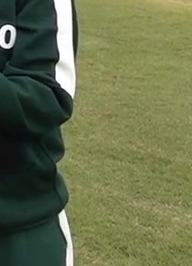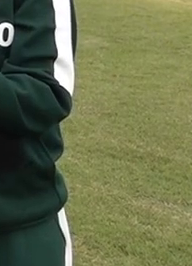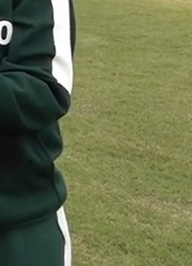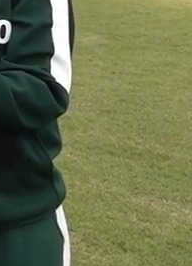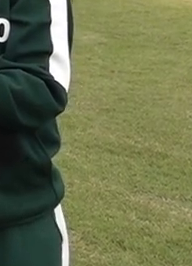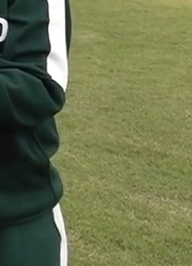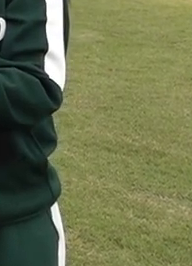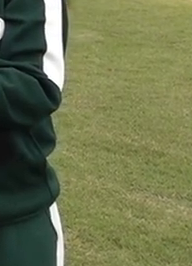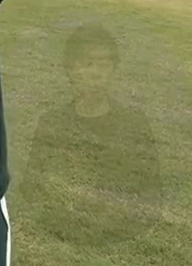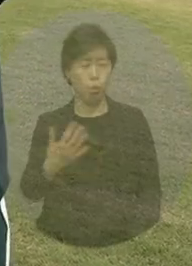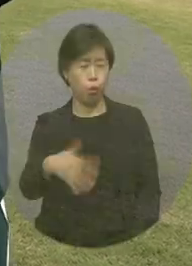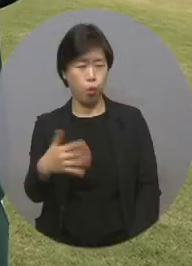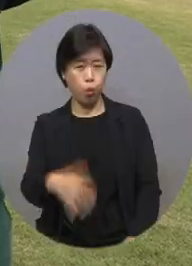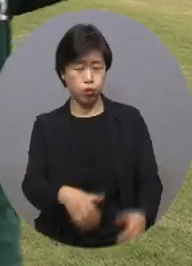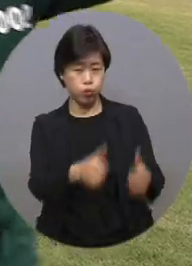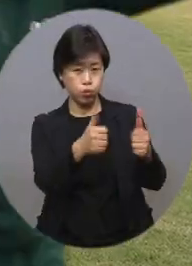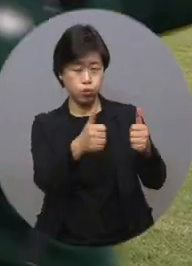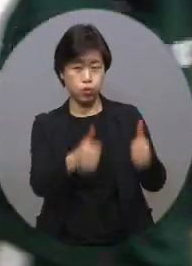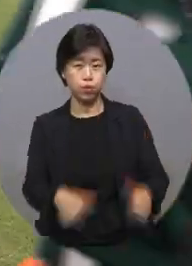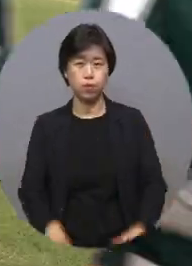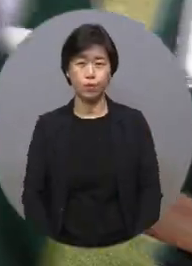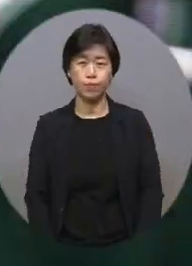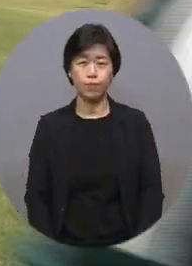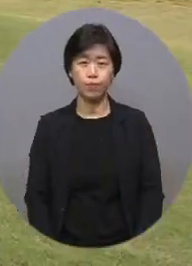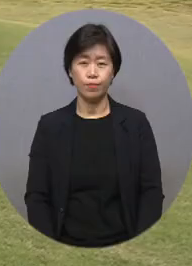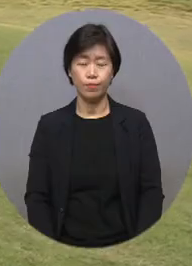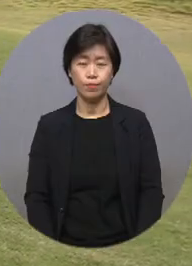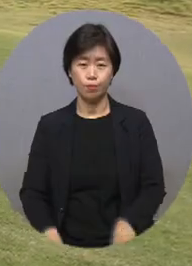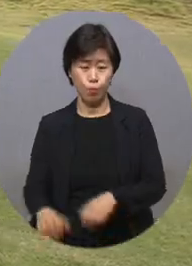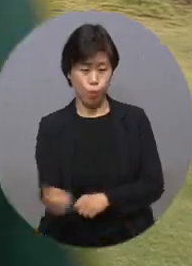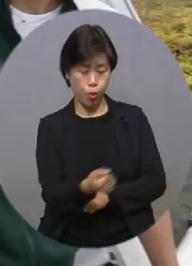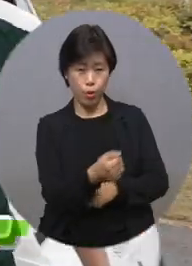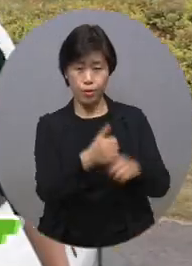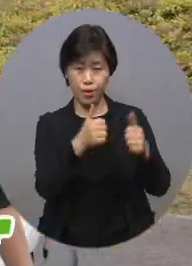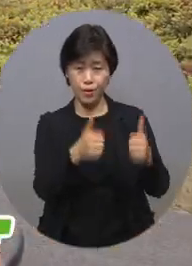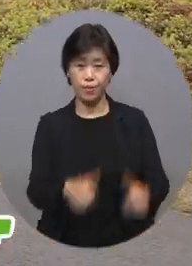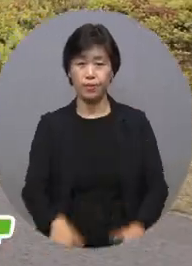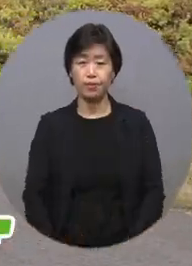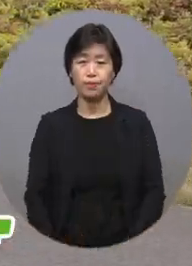아. 와. 굿샷! 굿샷! 굿샷! 아. 어, 혹시 언니 저 이게 핀 아니에요?